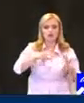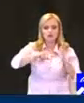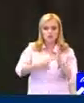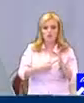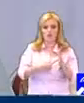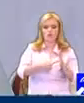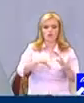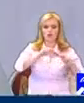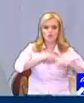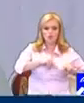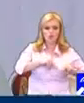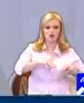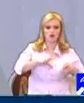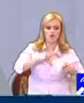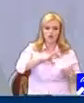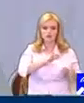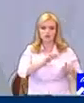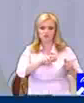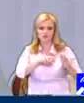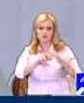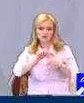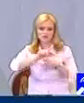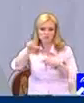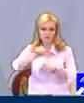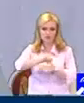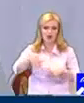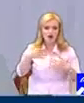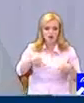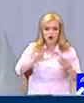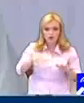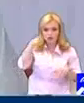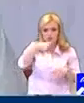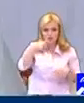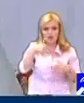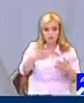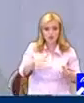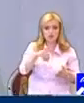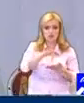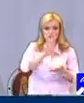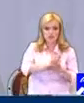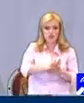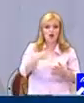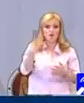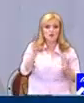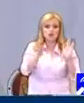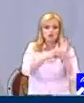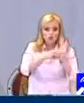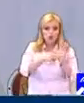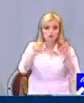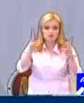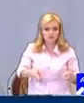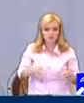sau sexual. Doar în primul trimestru anului curent, noi avem deja înregistrate 48 de infracțiuni cu 108 victime